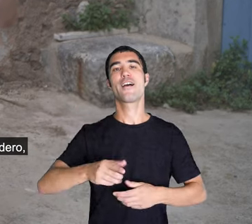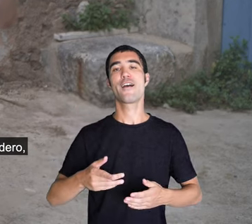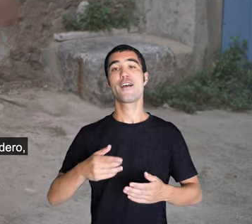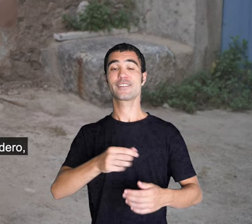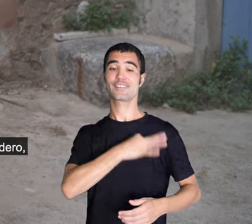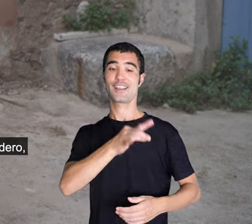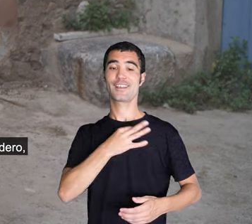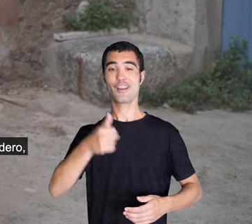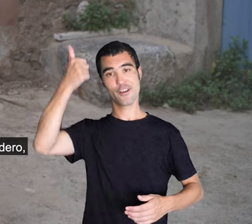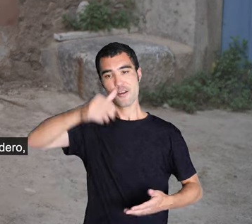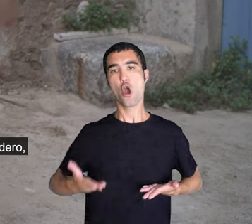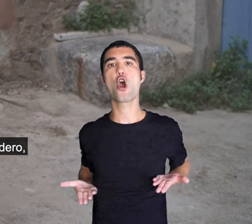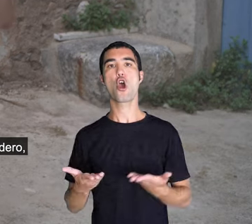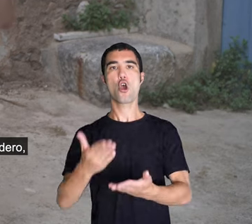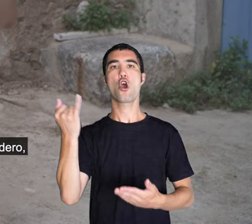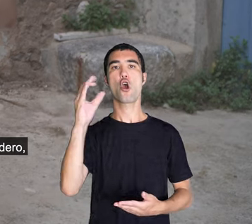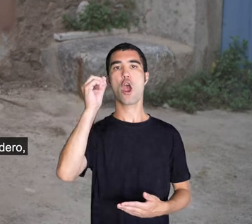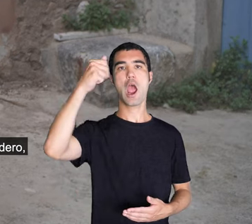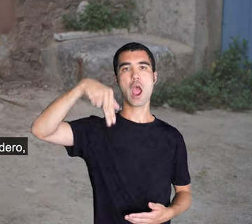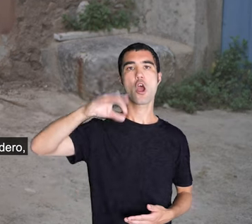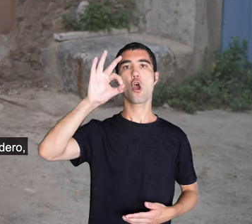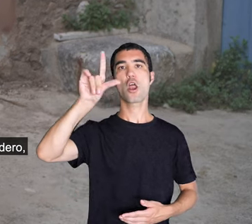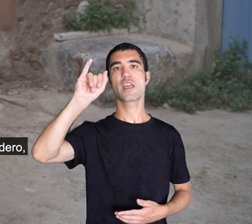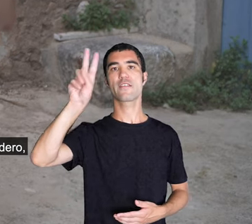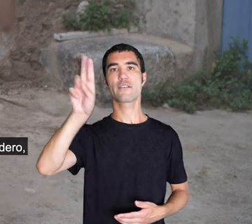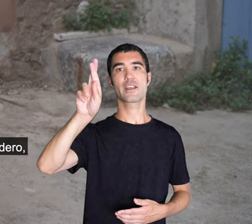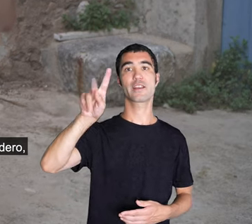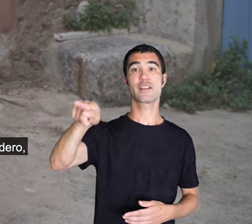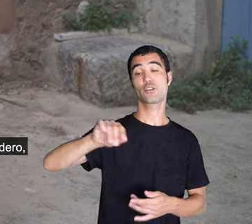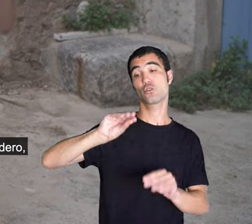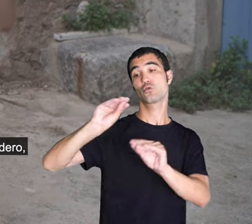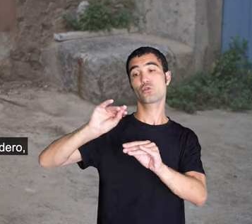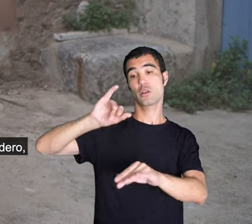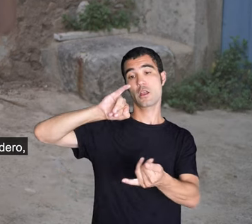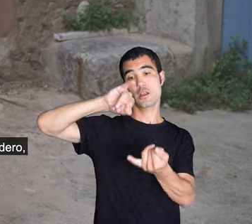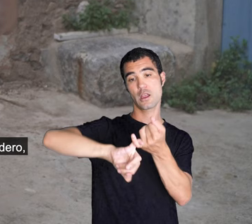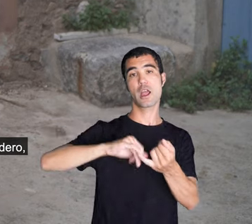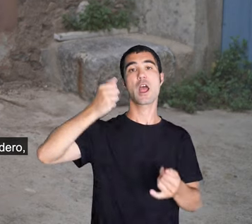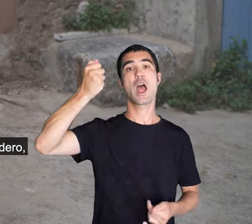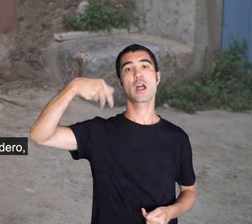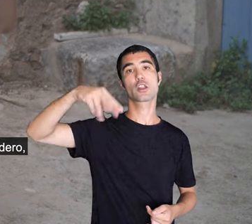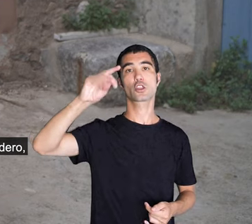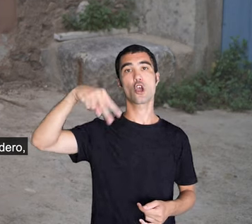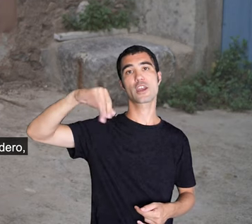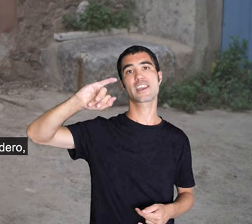forner, i nomia Joan Oliver, i la seva Antònia, la seva dona, nomia Antònia